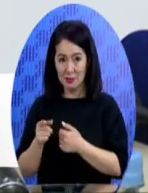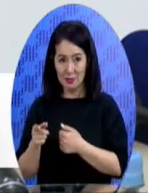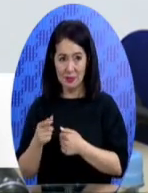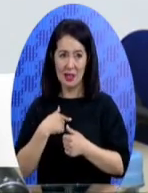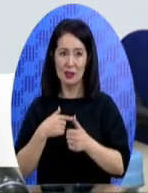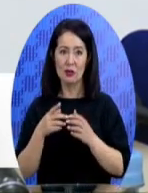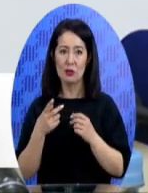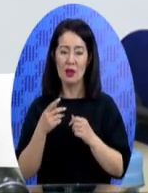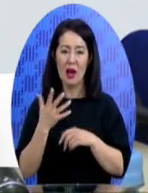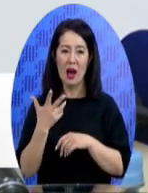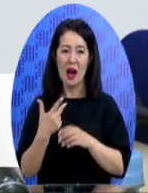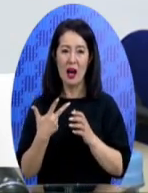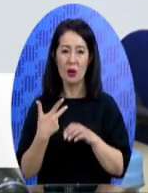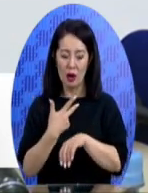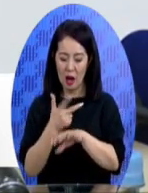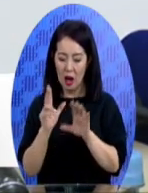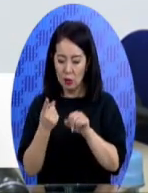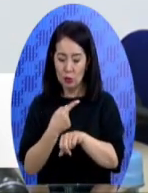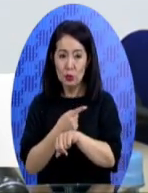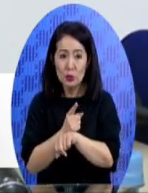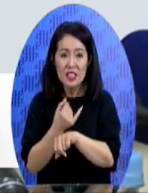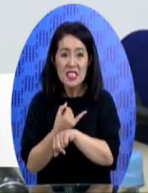Надад 13 секундын бичлэг байгаа.